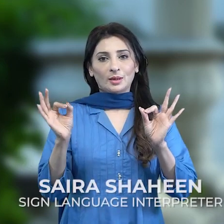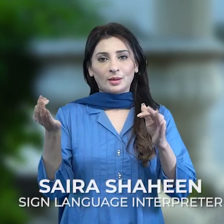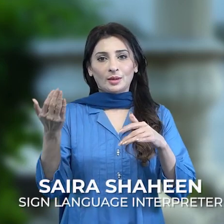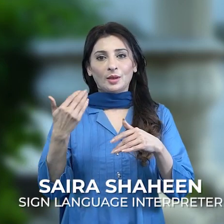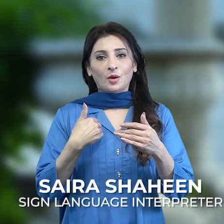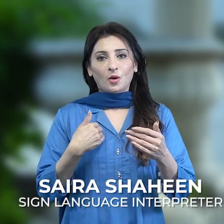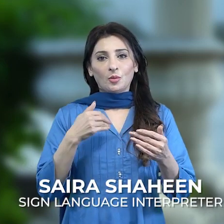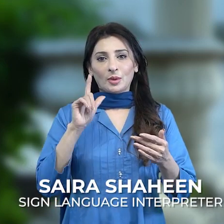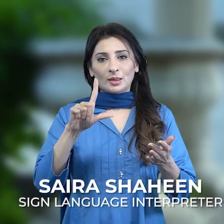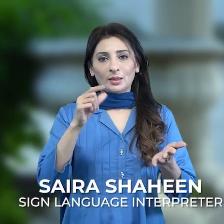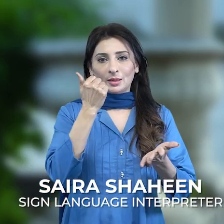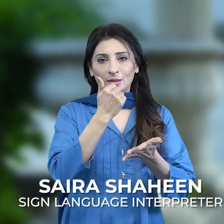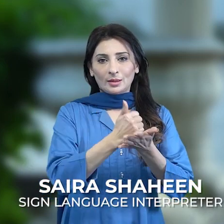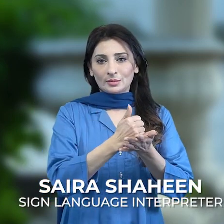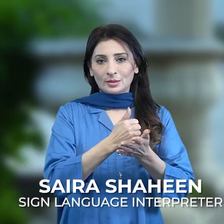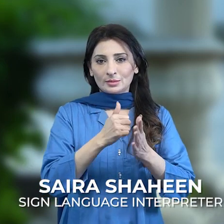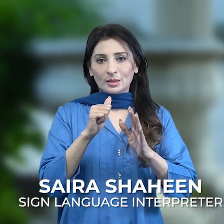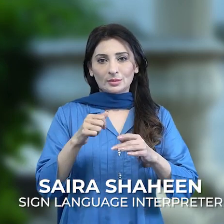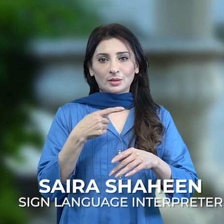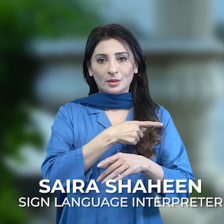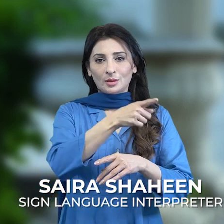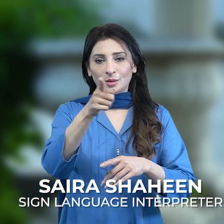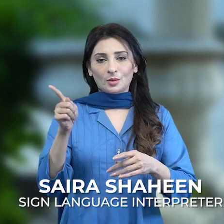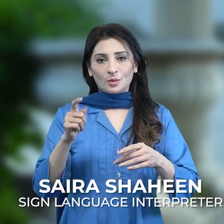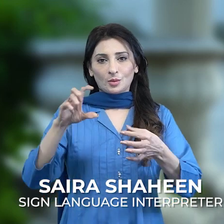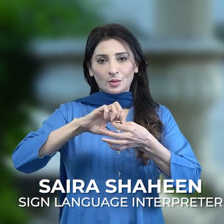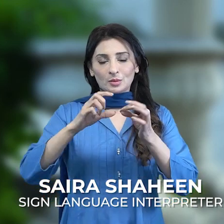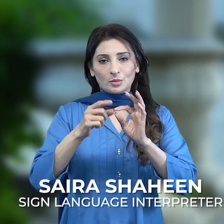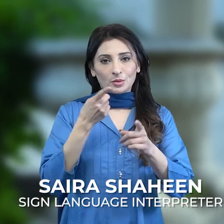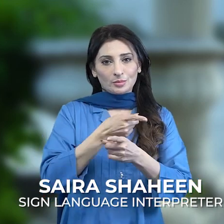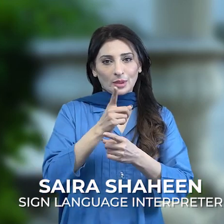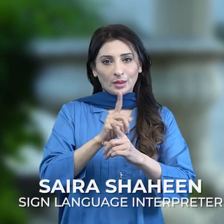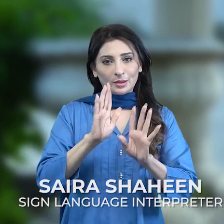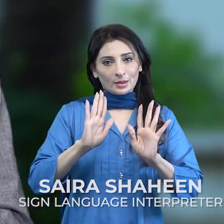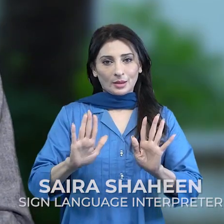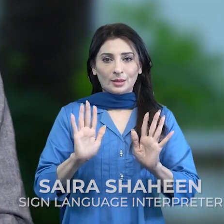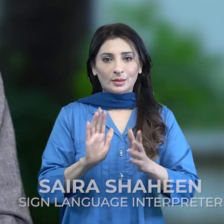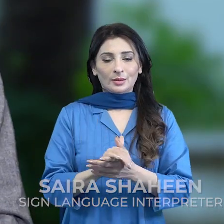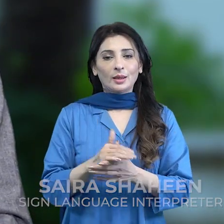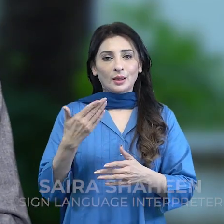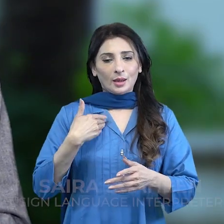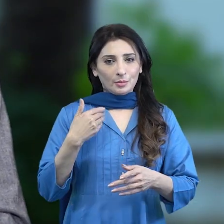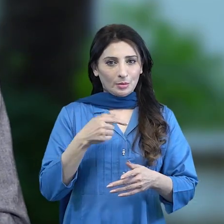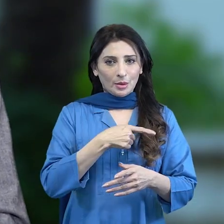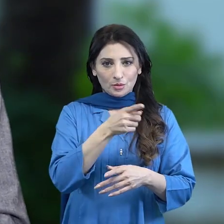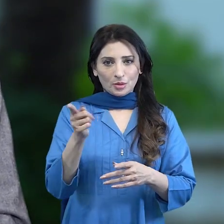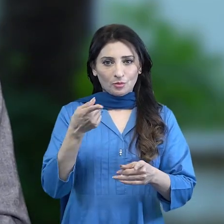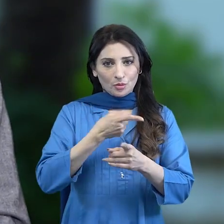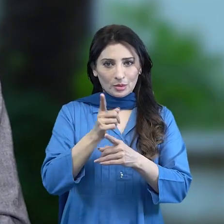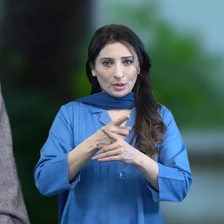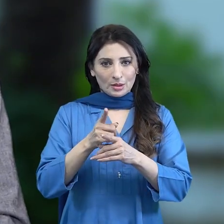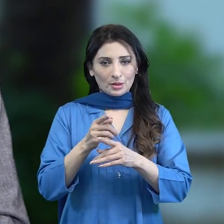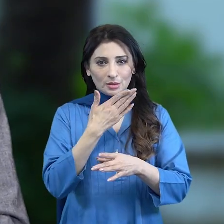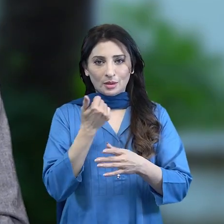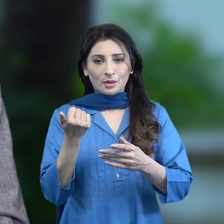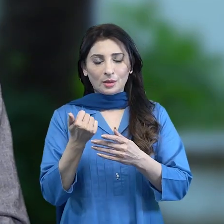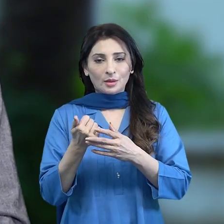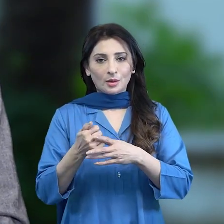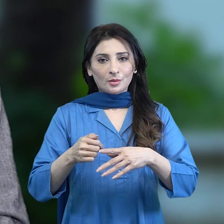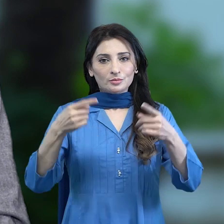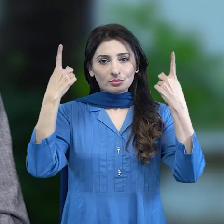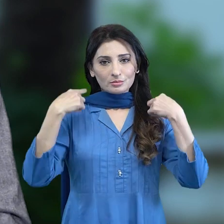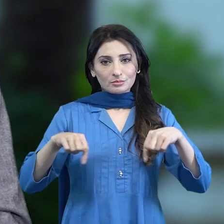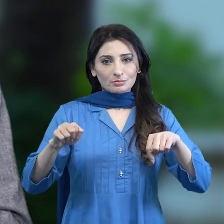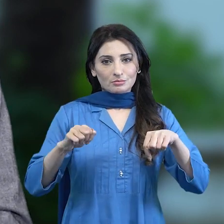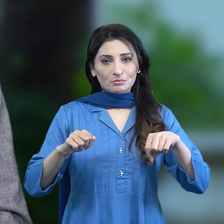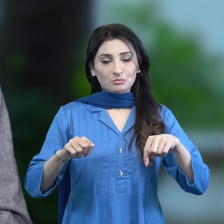फीफा से सी लाइसेंस फुटबॉल कोचिंग कोर्स इंटरनेशनली सर्टिफाइड है। अभी जिस टॉपिक पे मैं बात करना चाह रहा हूँ वो है बेसिकली फ़िज़िकल